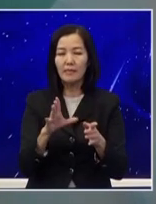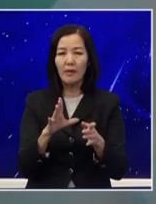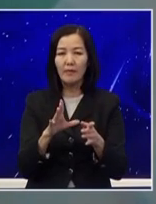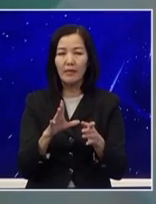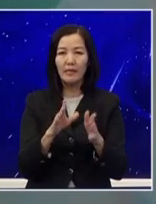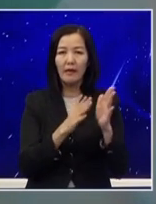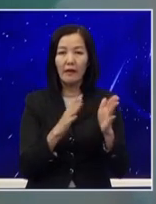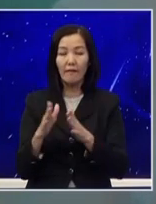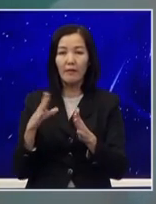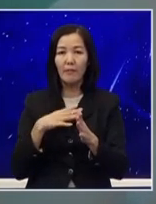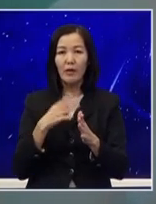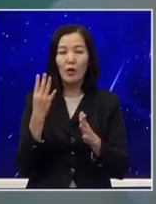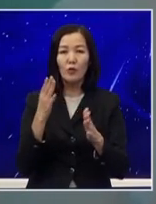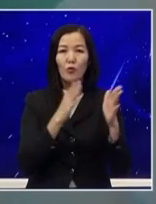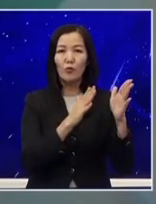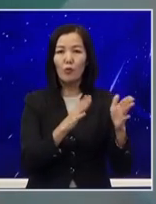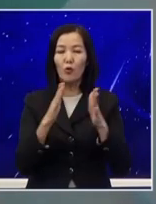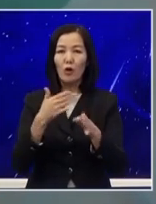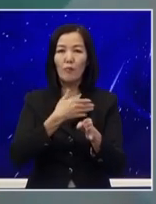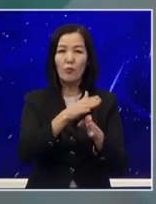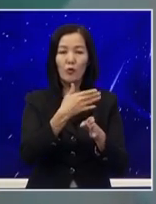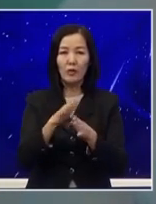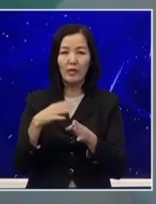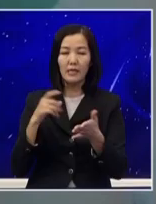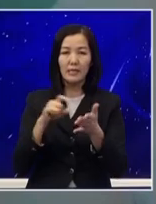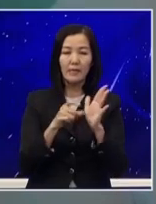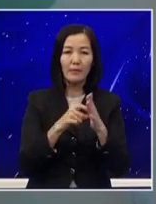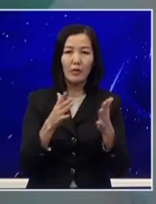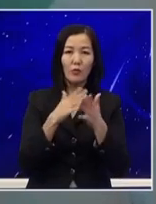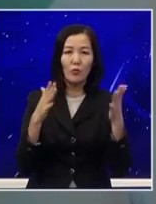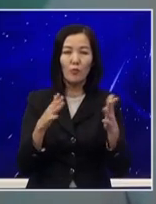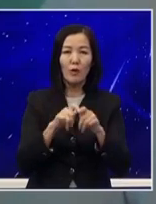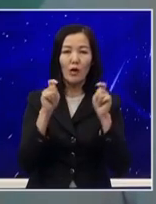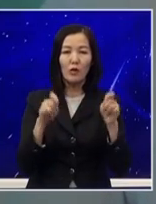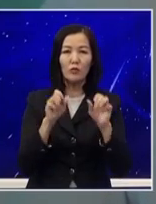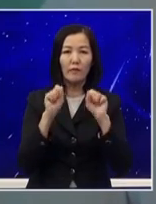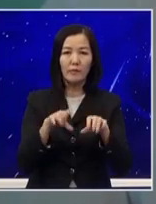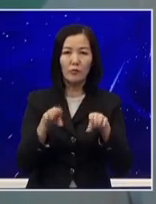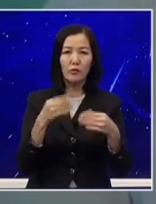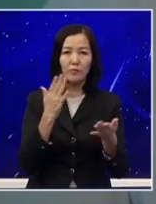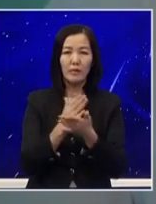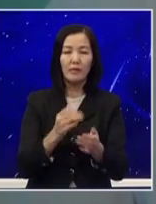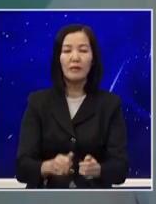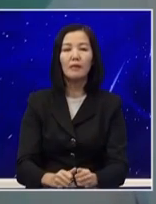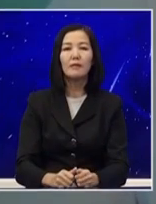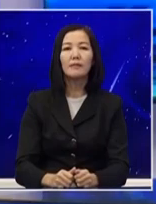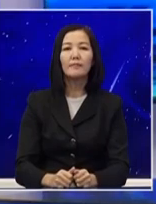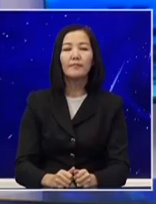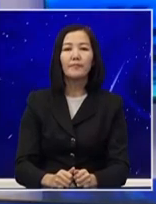жасалған. Мектепте 4 блокқа бөлдік. Бұл біздің сыныптарды көбірек ашуымызға мүмкіндік берді.